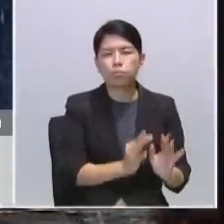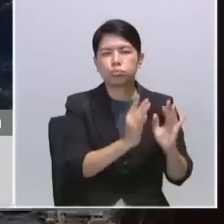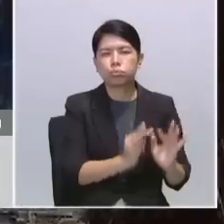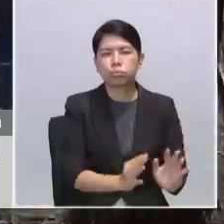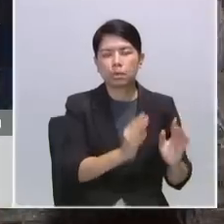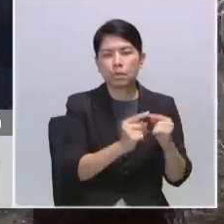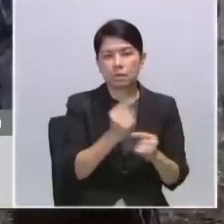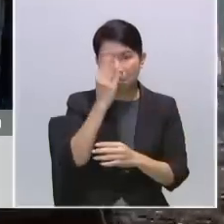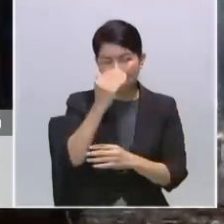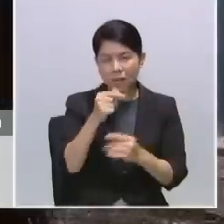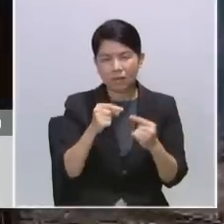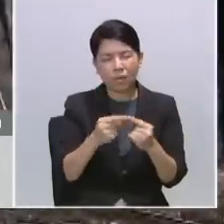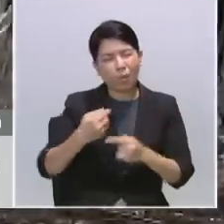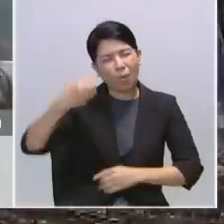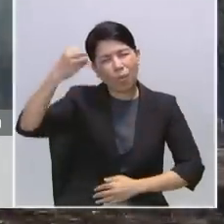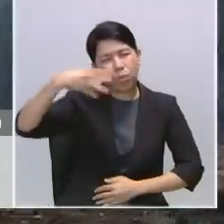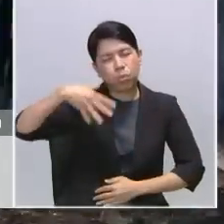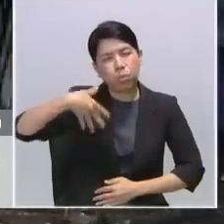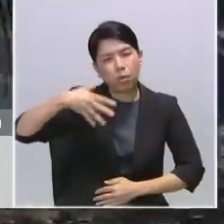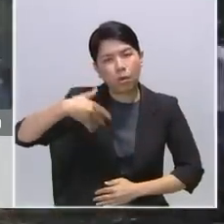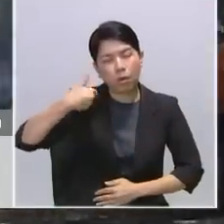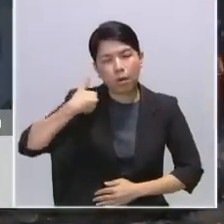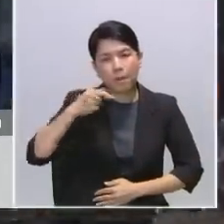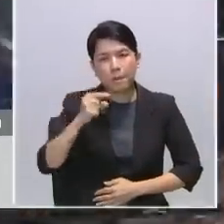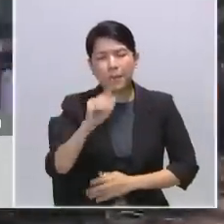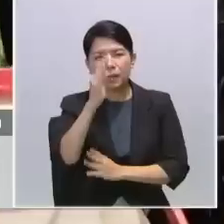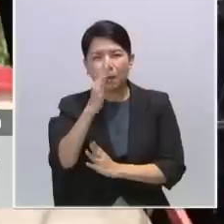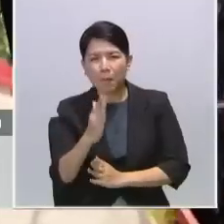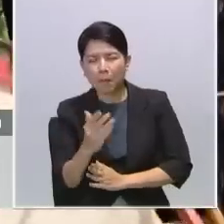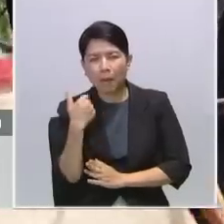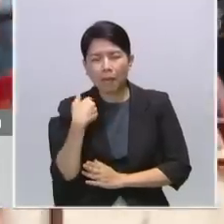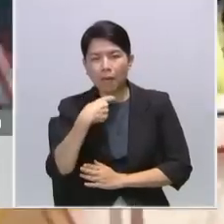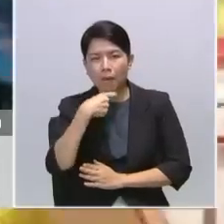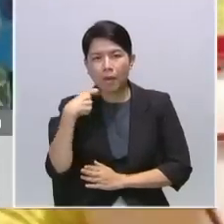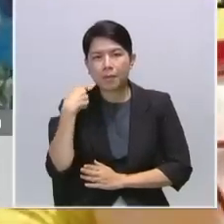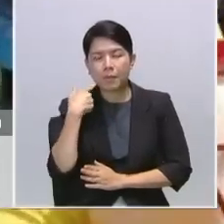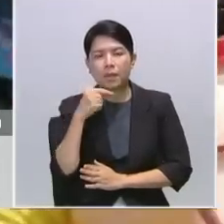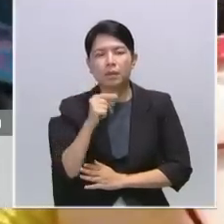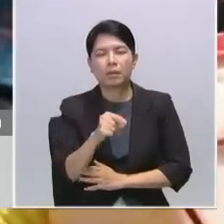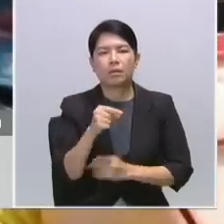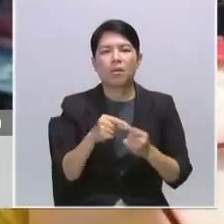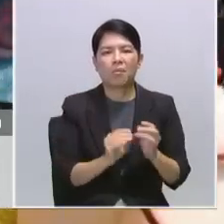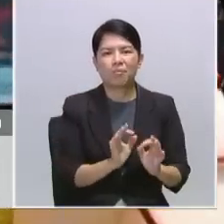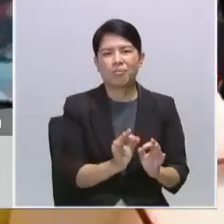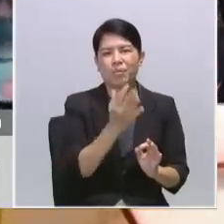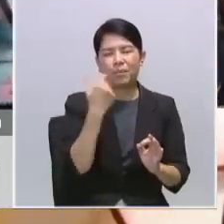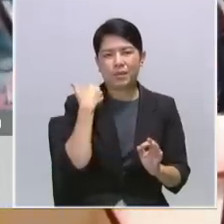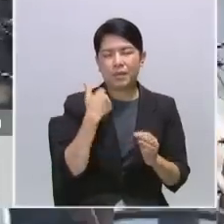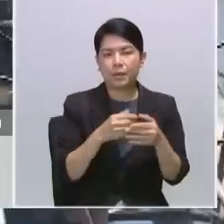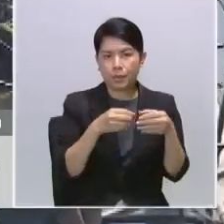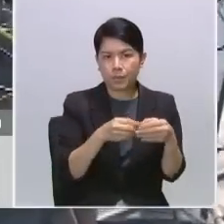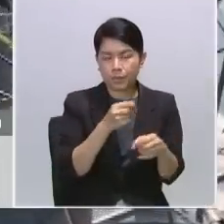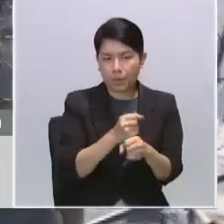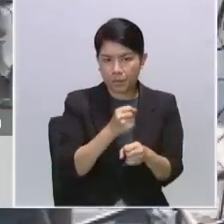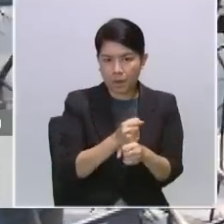เนื่องจากสภาพอากาศที่ร้อนจัดแล้วก็มีเศษใบไม้แห้งจำนวนมากค่ะเป็นเชื้อเพลิงอย่างดีเจ้าหน้าที่ดับเพลิงต้องช่วย